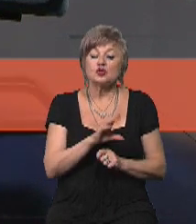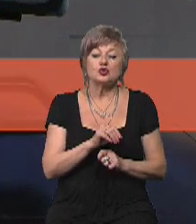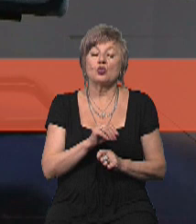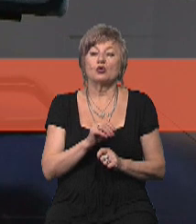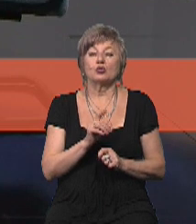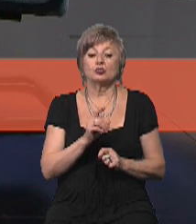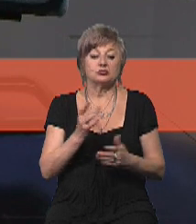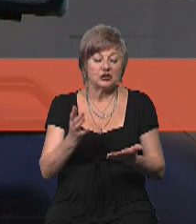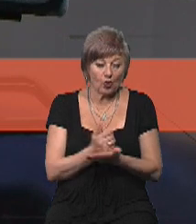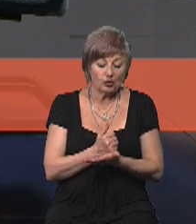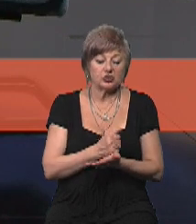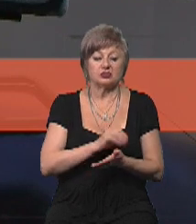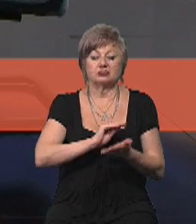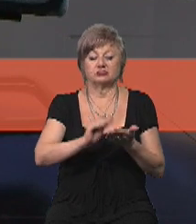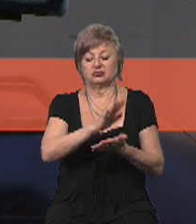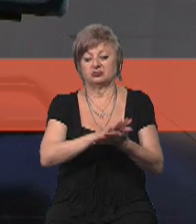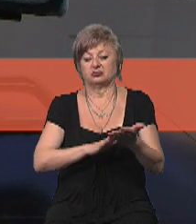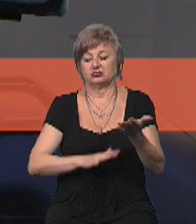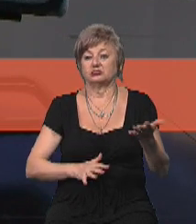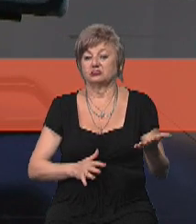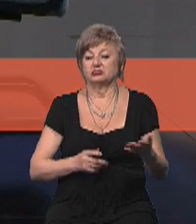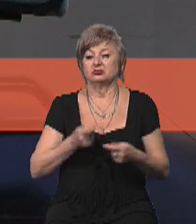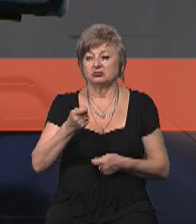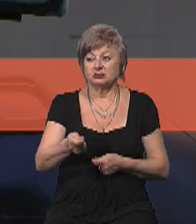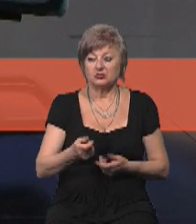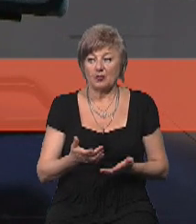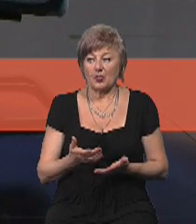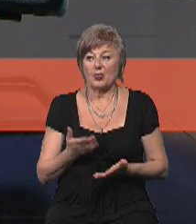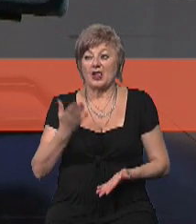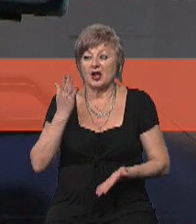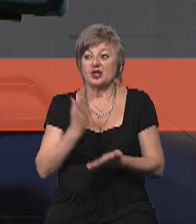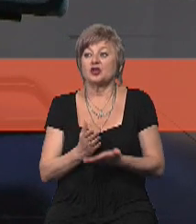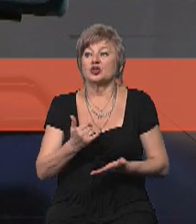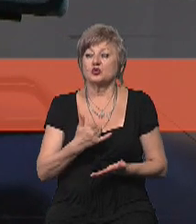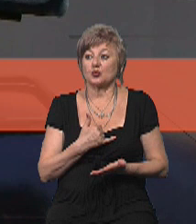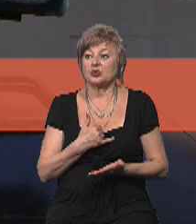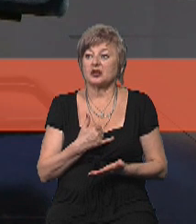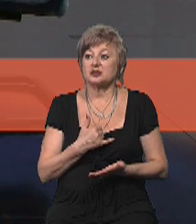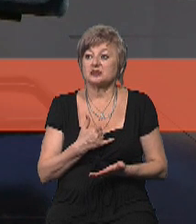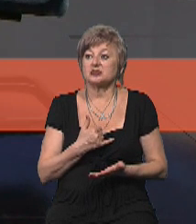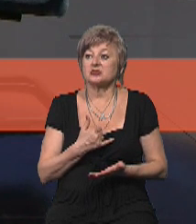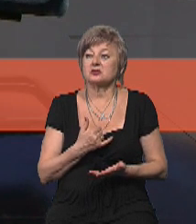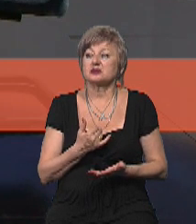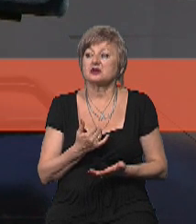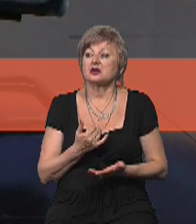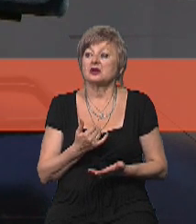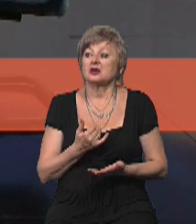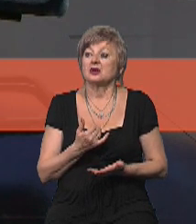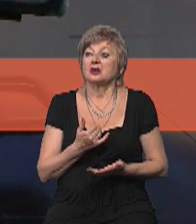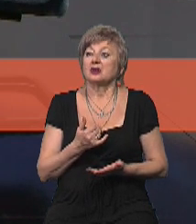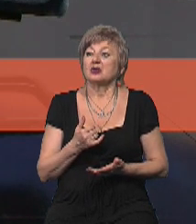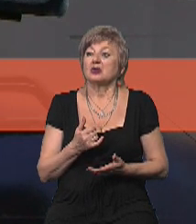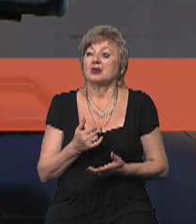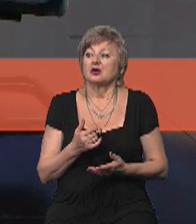протоколы, к сожалению, пока это неэффективно. Вот смотрите, допустим, есть у нас земли леса, да? Вот они входят